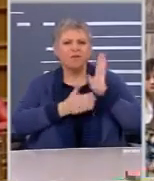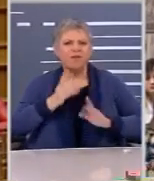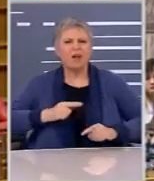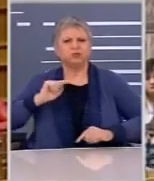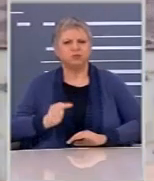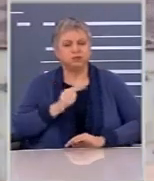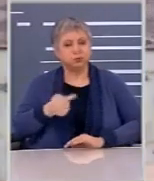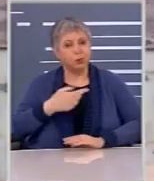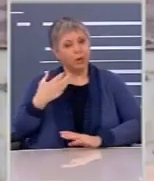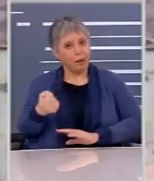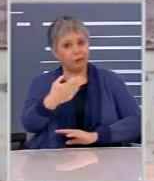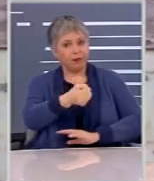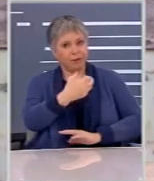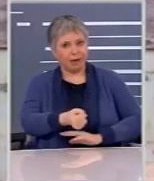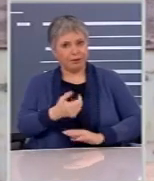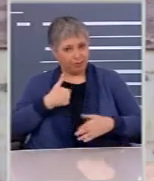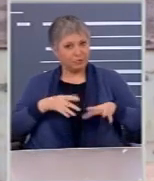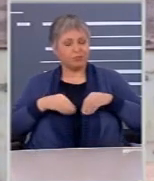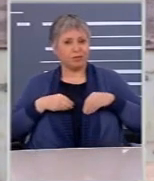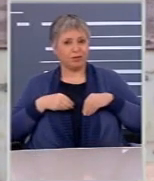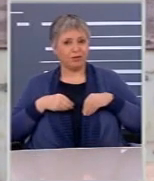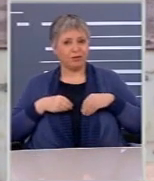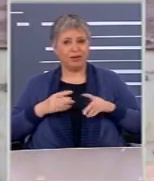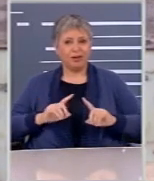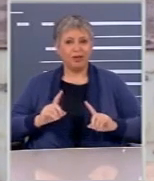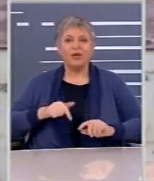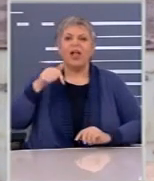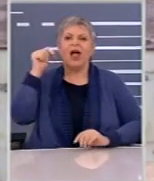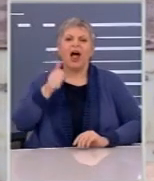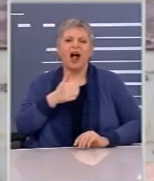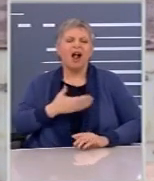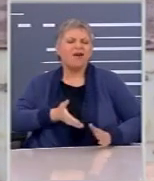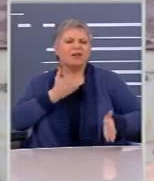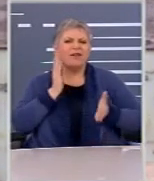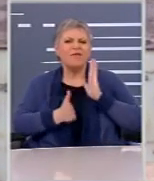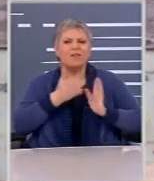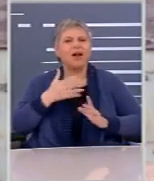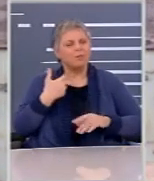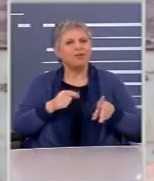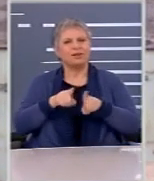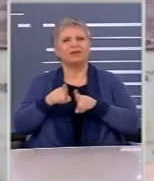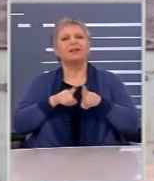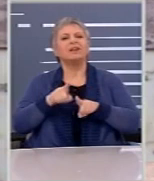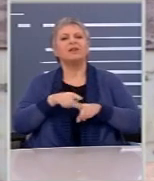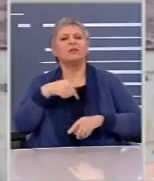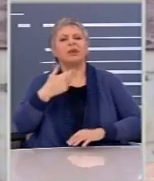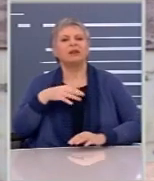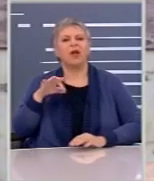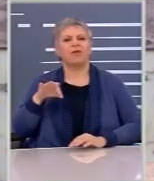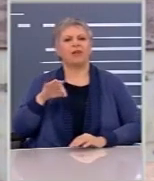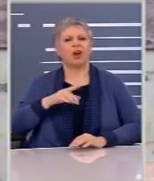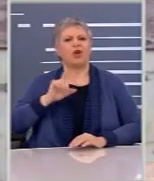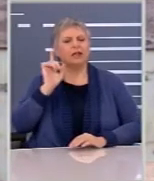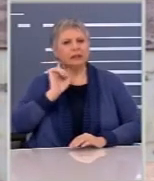Η έμφυλη βία είναι η πιο ευτελής μορφή που χρησιμοποιούν οι άνδρες σε βάρος